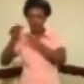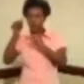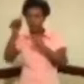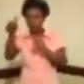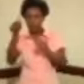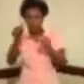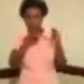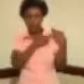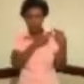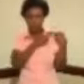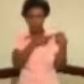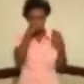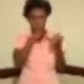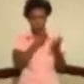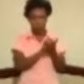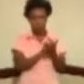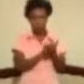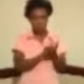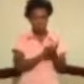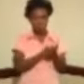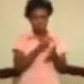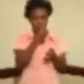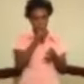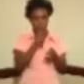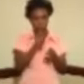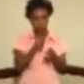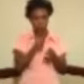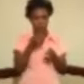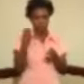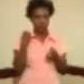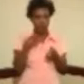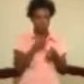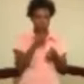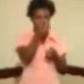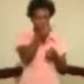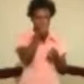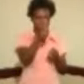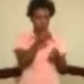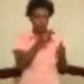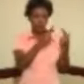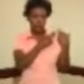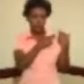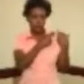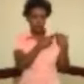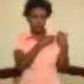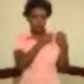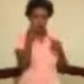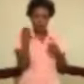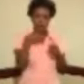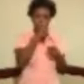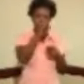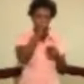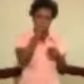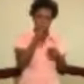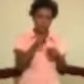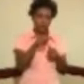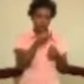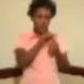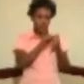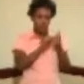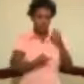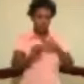et les CASEC, que justement, ils ont identifié déjà eux-mêmes leurs nécessités, parce que côté président Chita, c'est